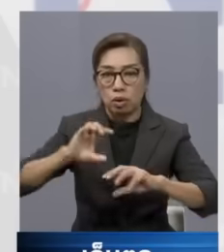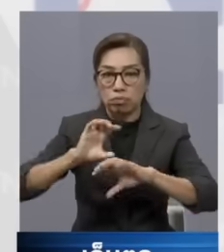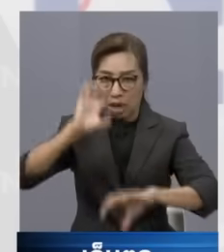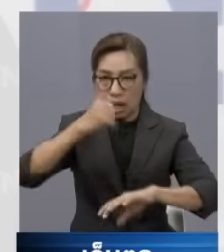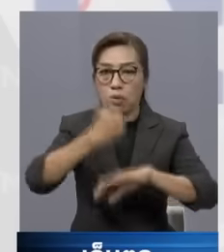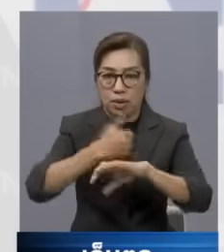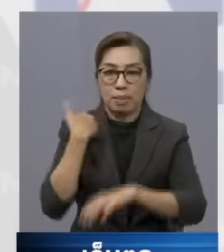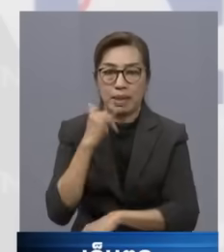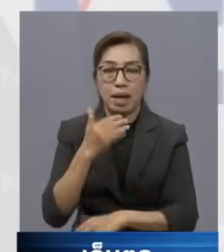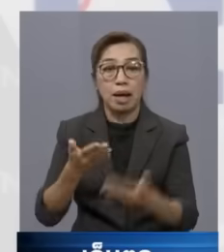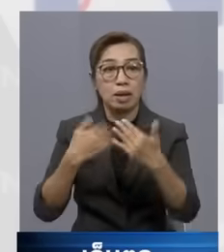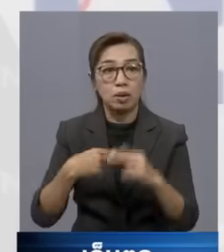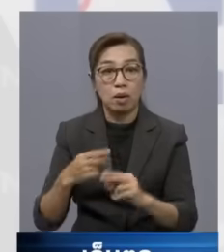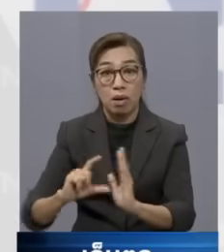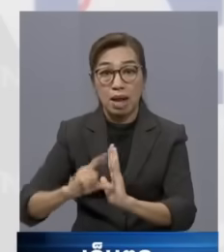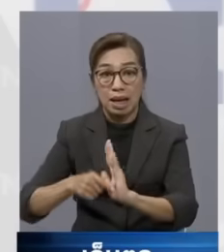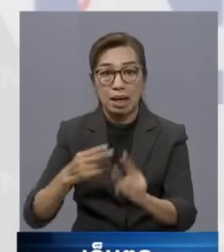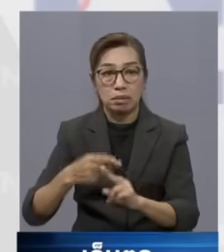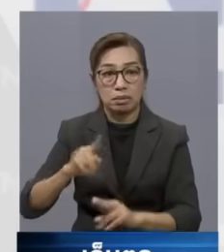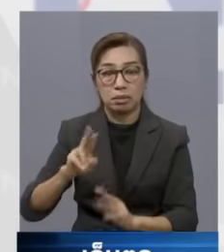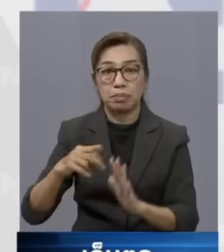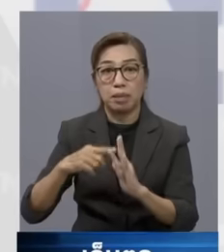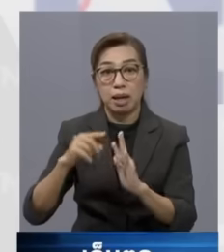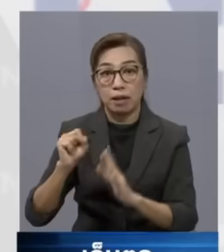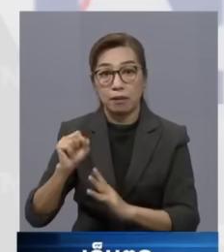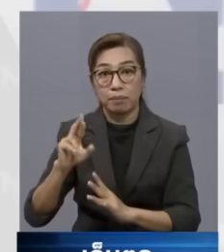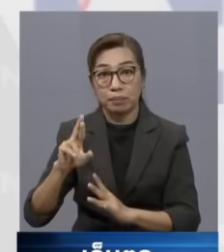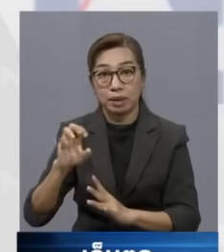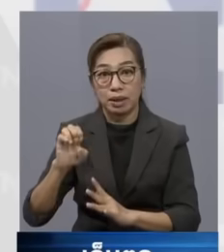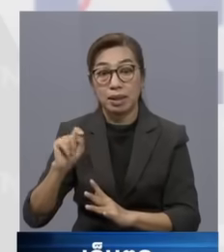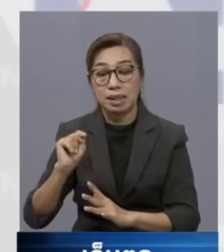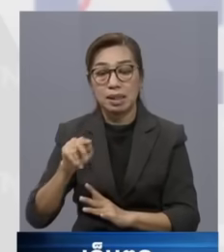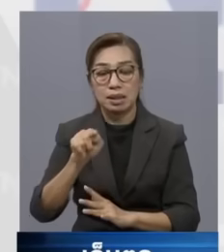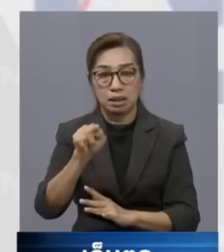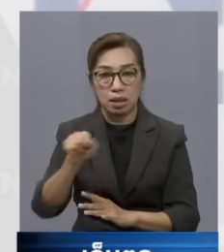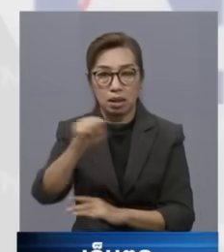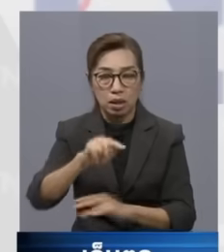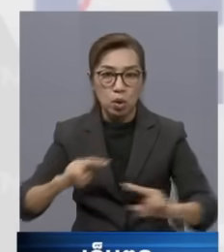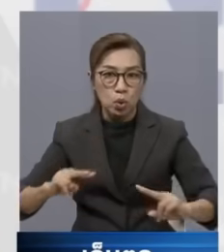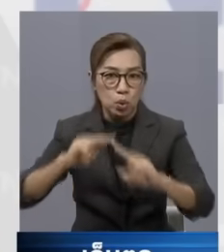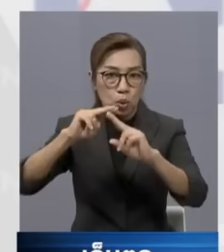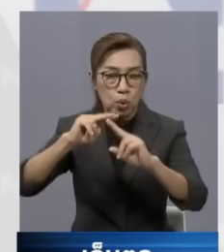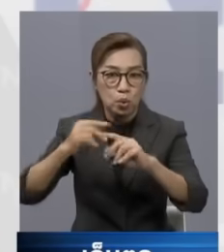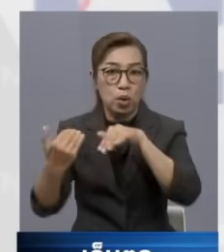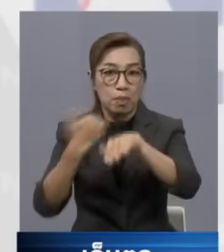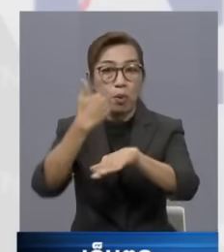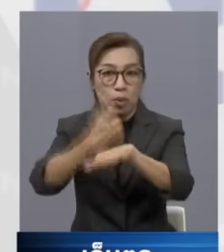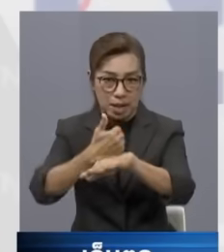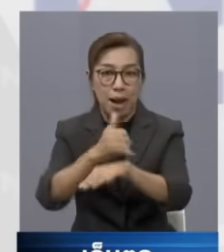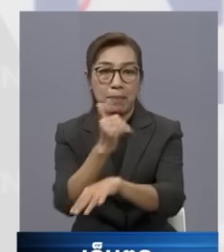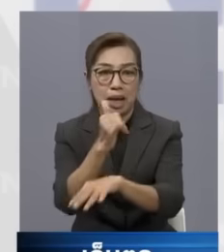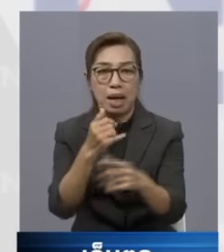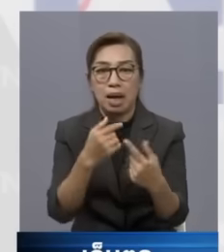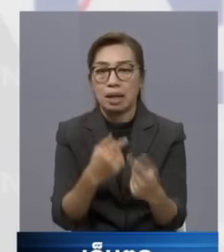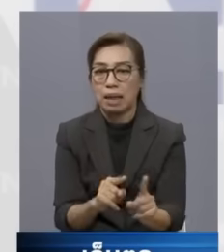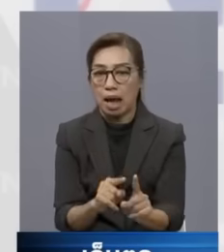คุณประเสริฐจันทรวงทองเลขาธิการพรรคก็เหมือนกับวางเอาไว้แล้วก็หวังเก้าอี้นักดนตรีว่าการกระทรวงคมนาคมแต่